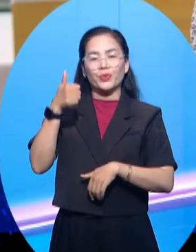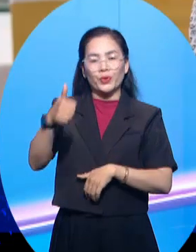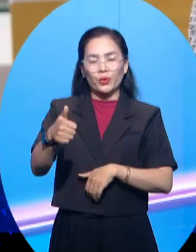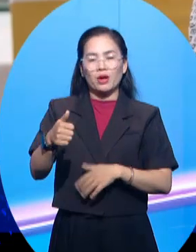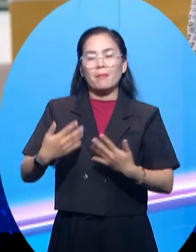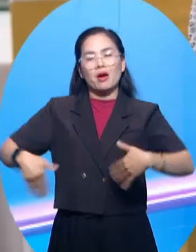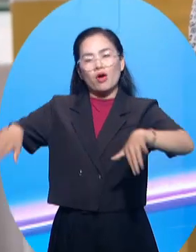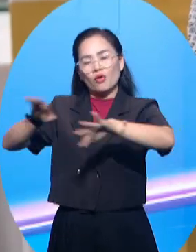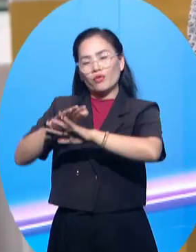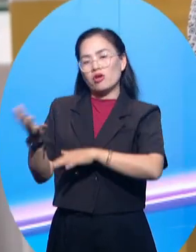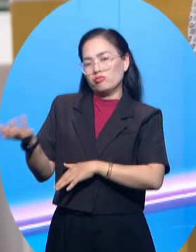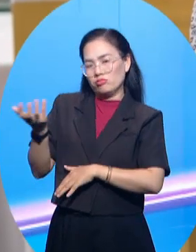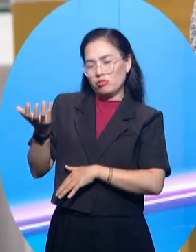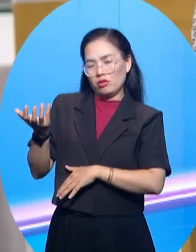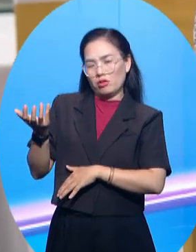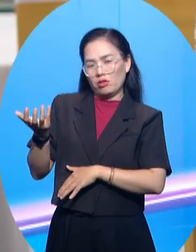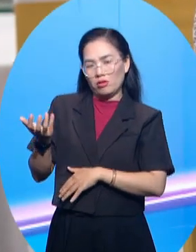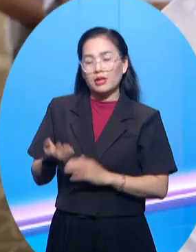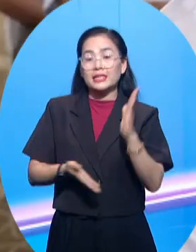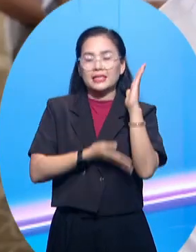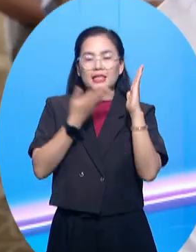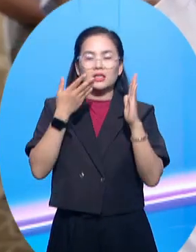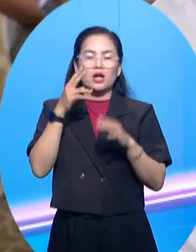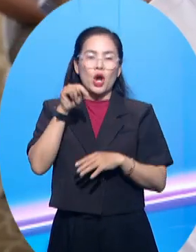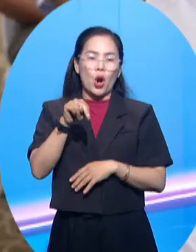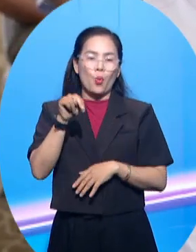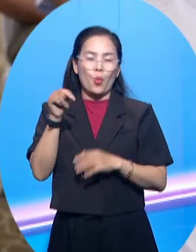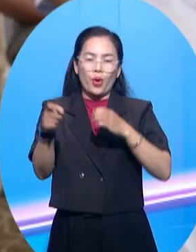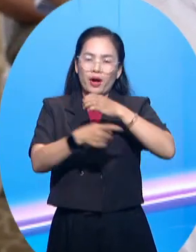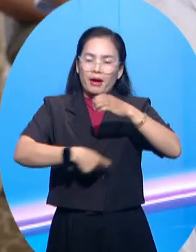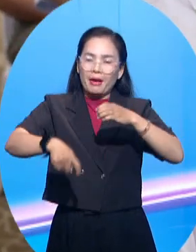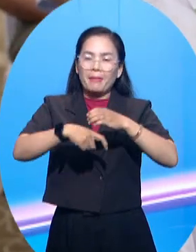nguồn tài nguyên nước quý giá, góp phần xây dựng một nền nông nghiệp hiện đại, bền vững và thân thiện với môi trường.